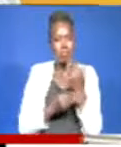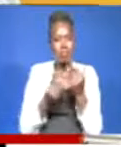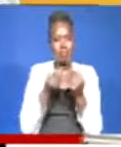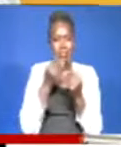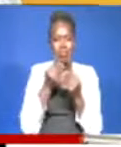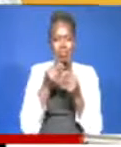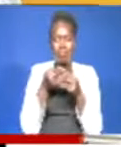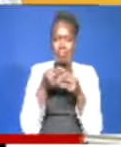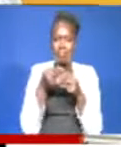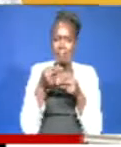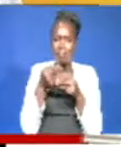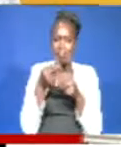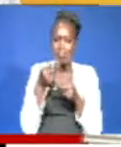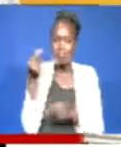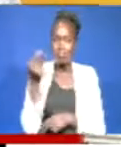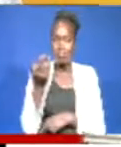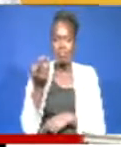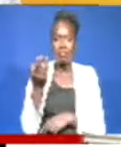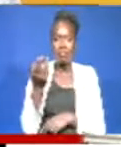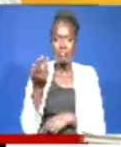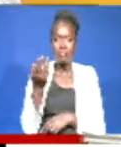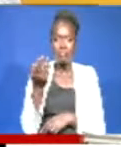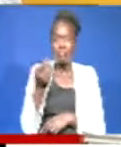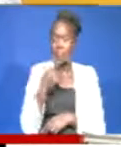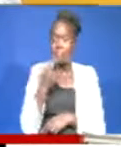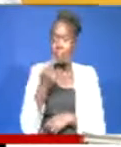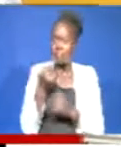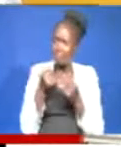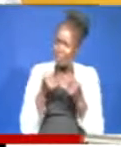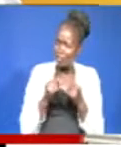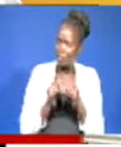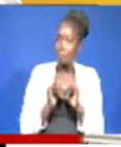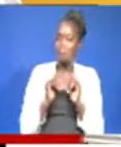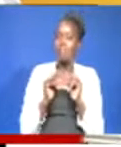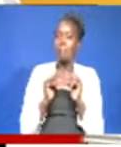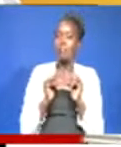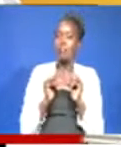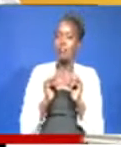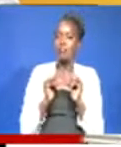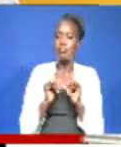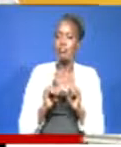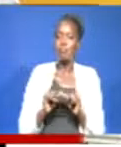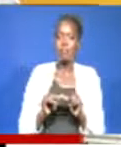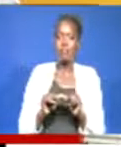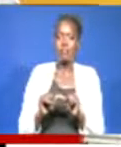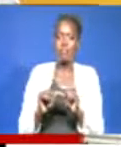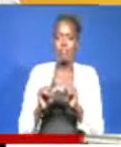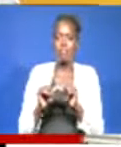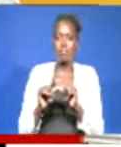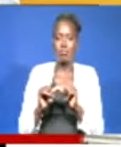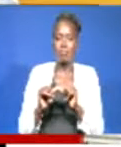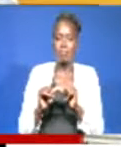mno kabisa. Kwa hivyo niseme kwamba kuna jitihada ambazo zimekuwa zikiendelea, na